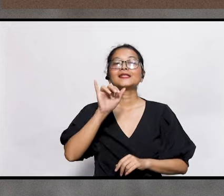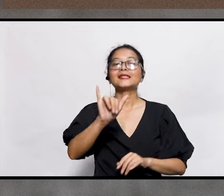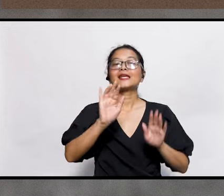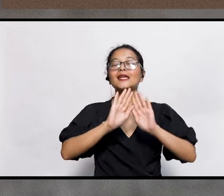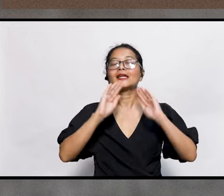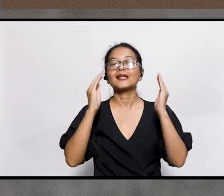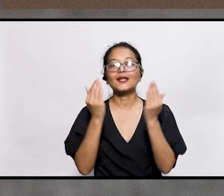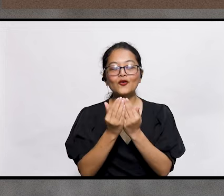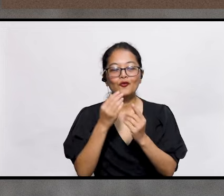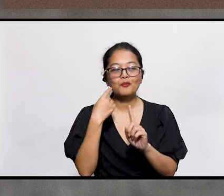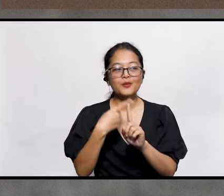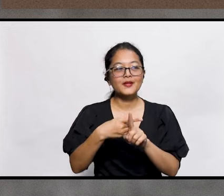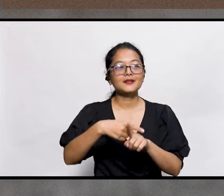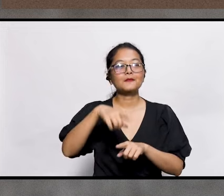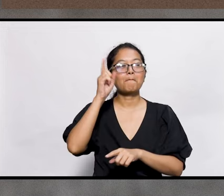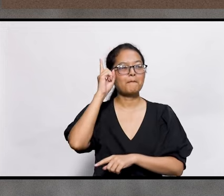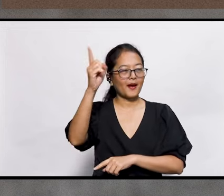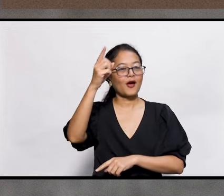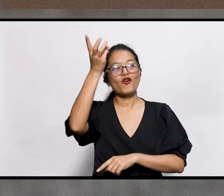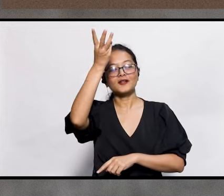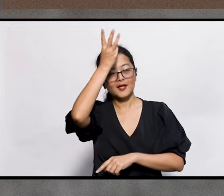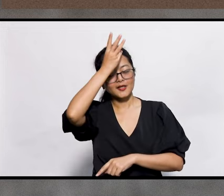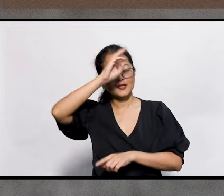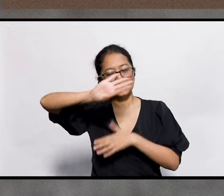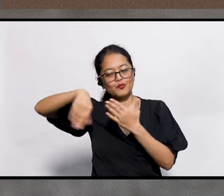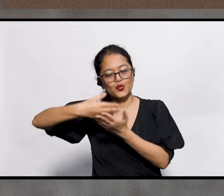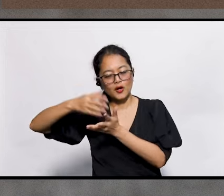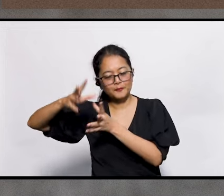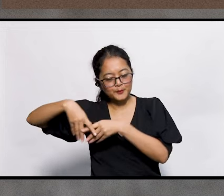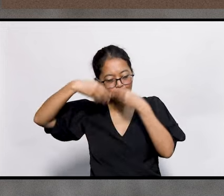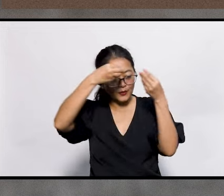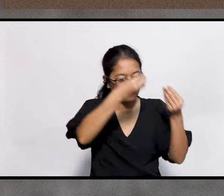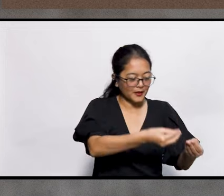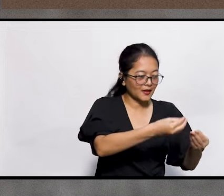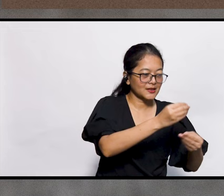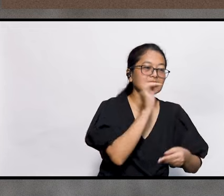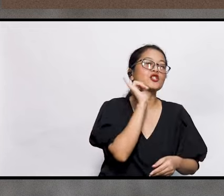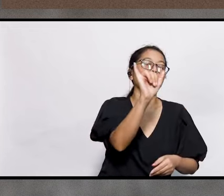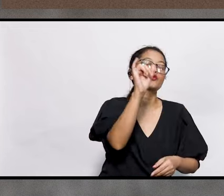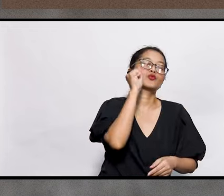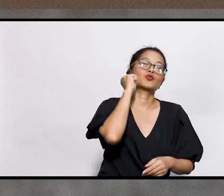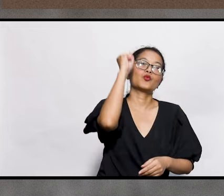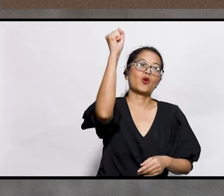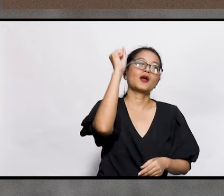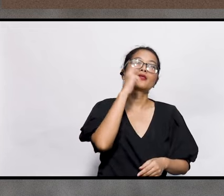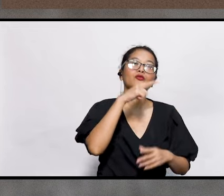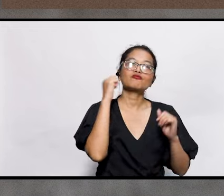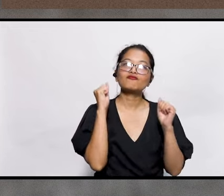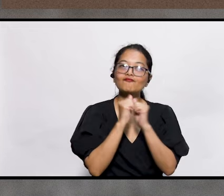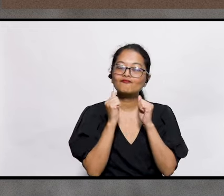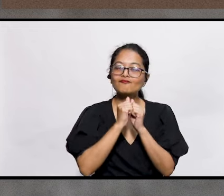yang gagah perkasa akan diserahkan kepada Josua itu janjinya